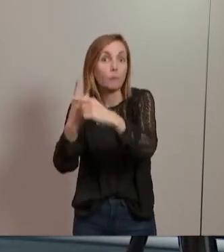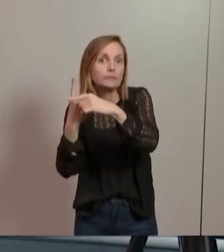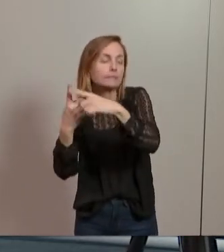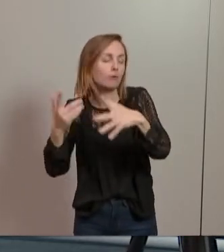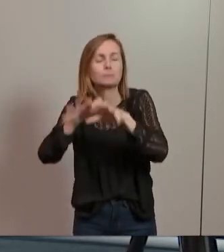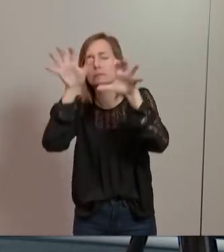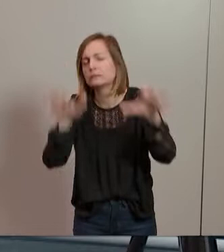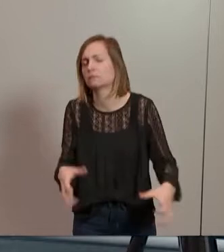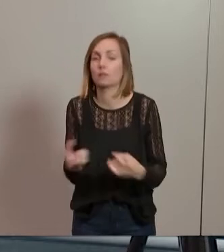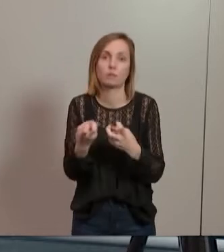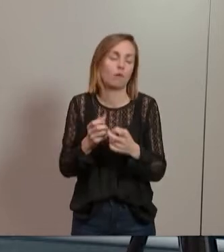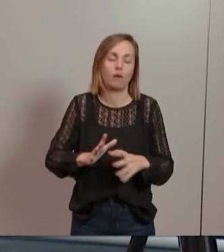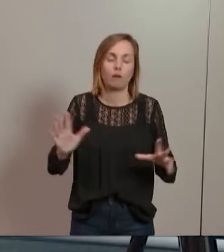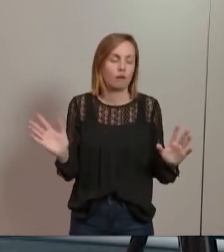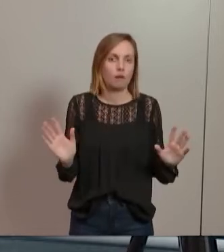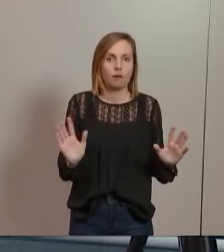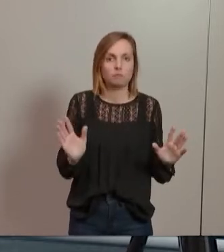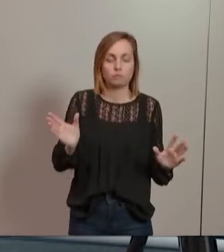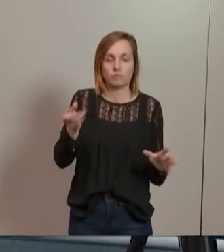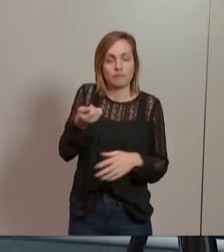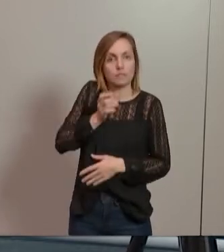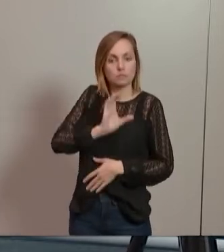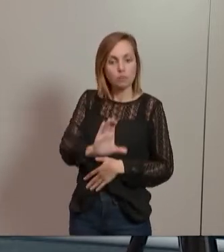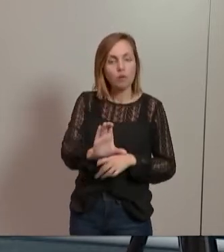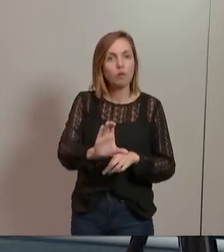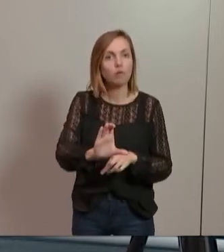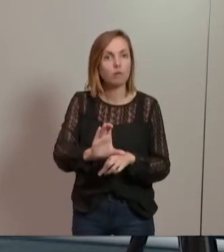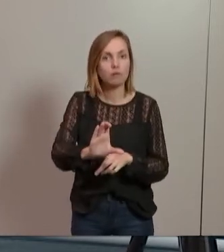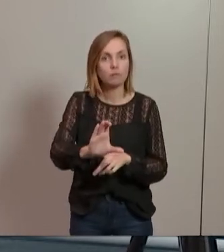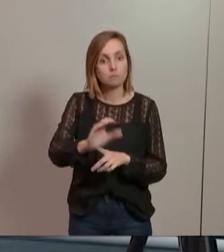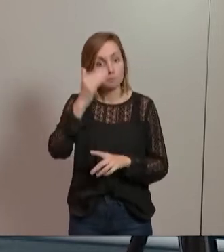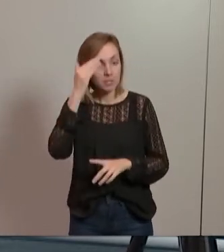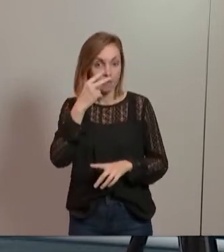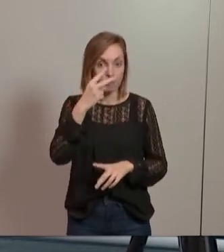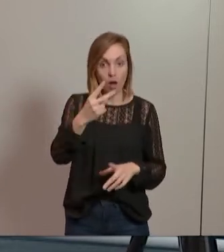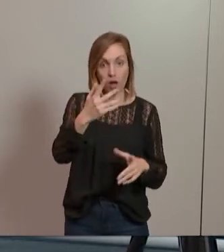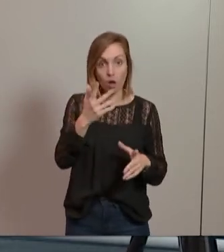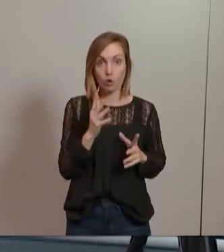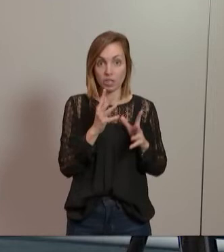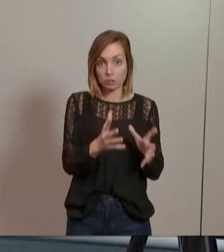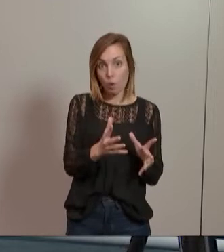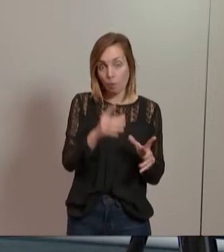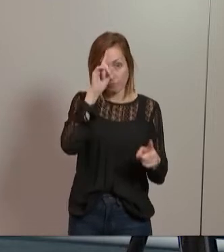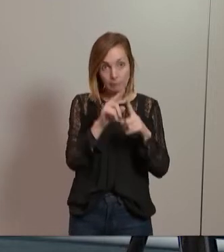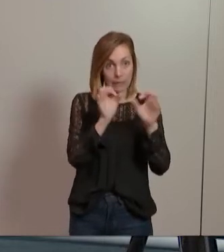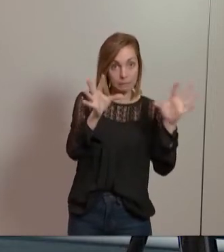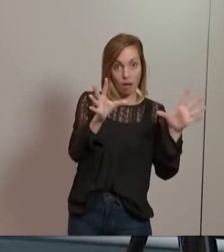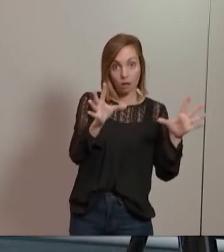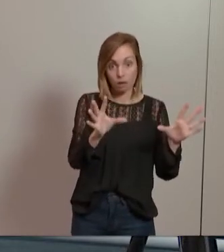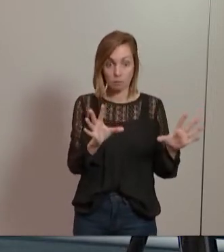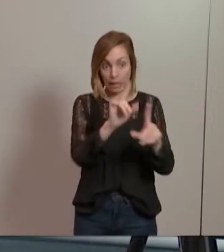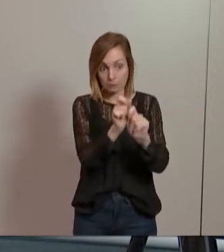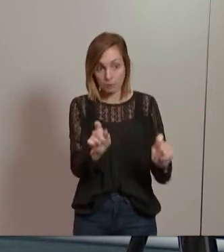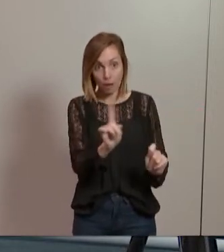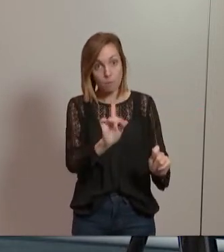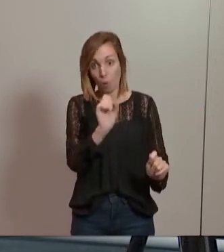ça. Ce qui fait que, du coup, des investissements, ben, quand on voit que ça ne respecte pas les engagements de Paris pour le climat, ben, on ne les fait pas.